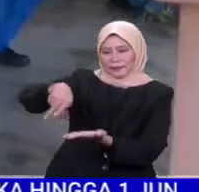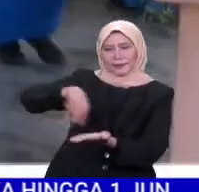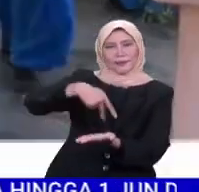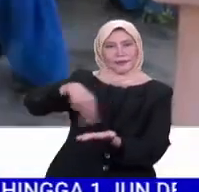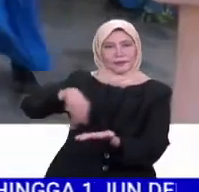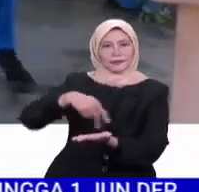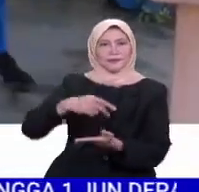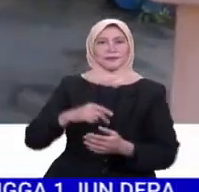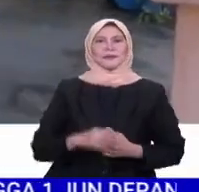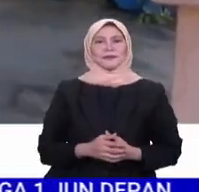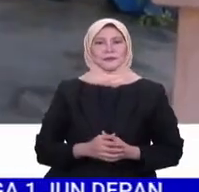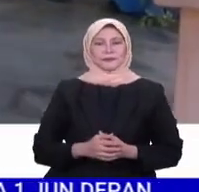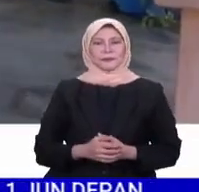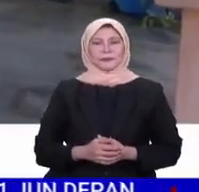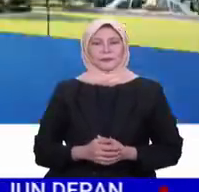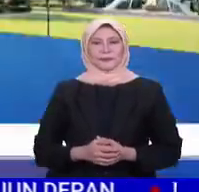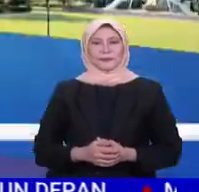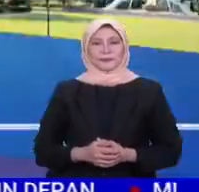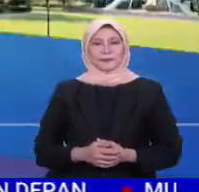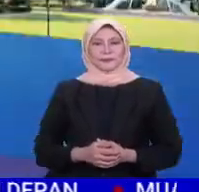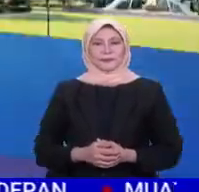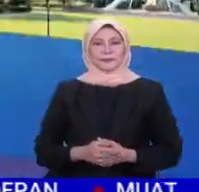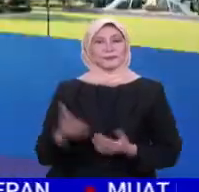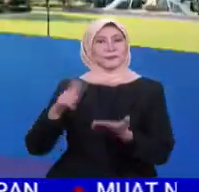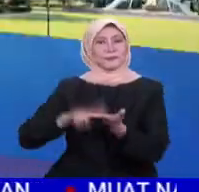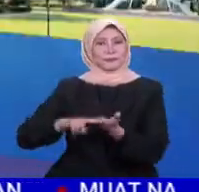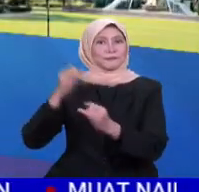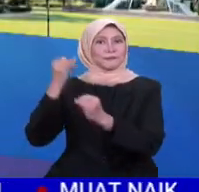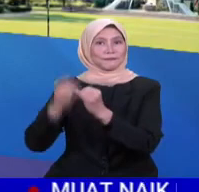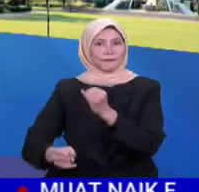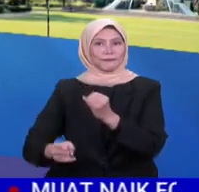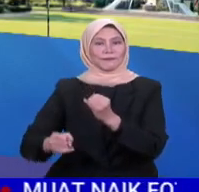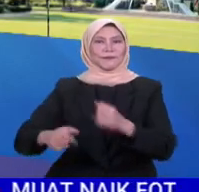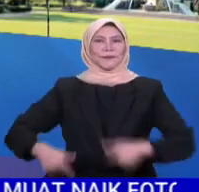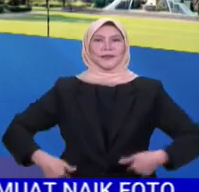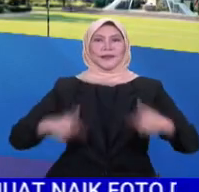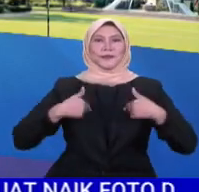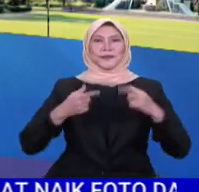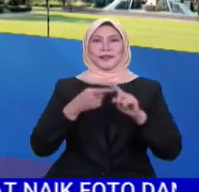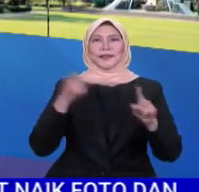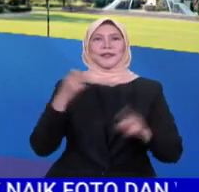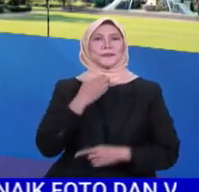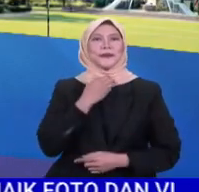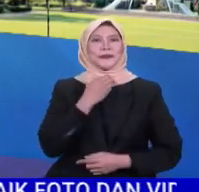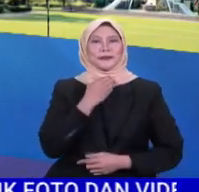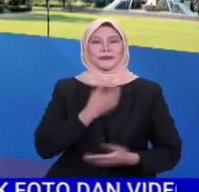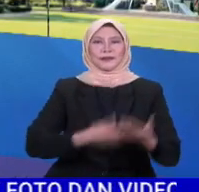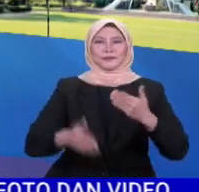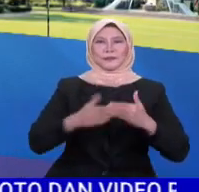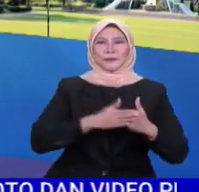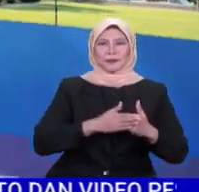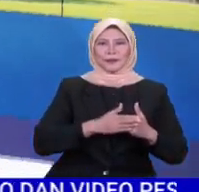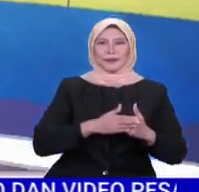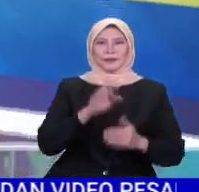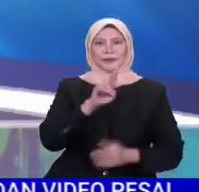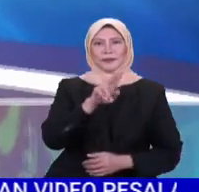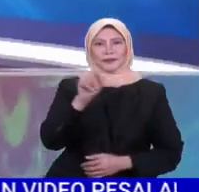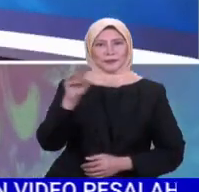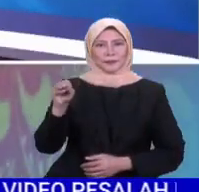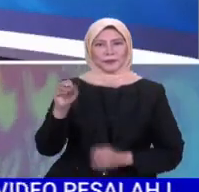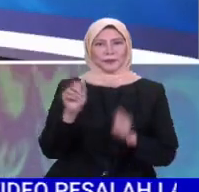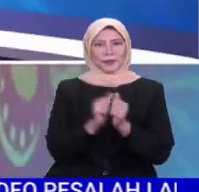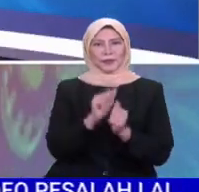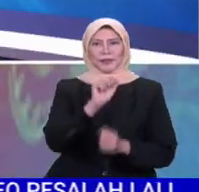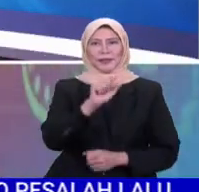orang laporan itu mengakhiri lintas langsung dari perak kembali semula ke angkasa